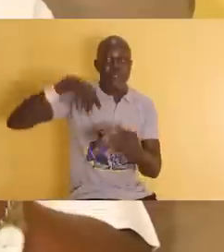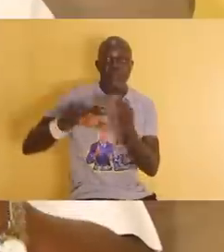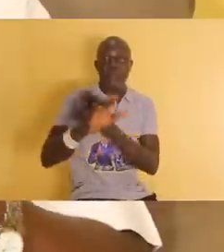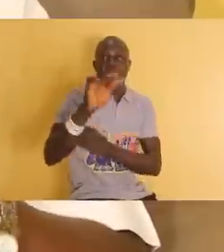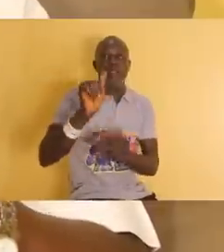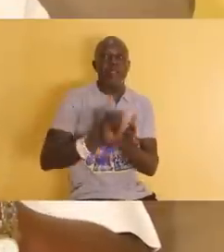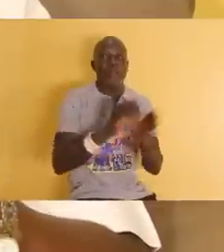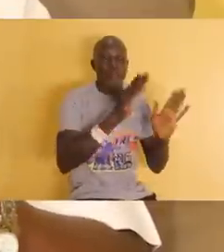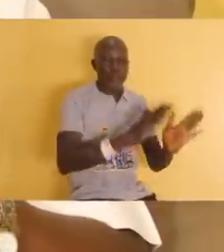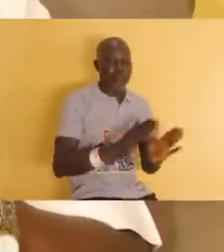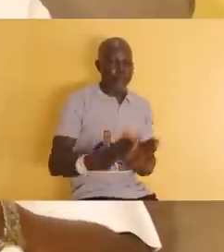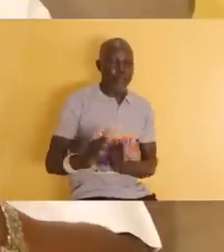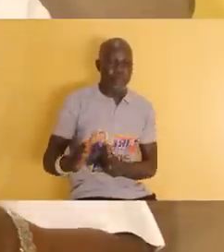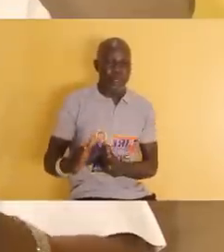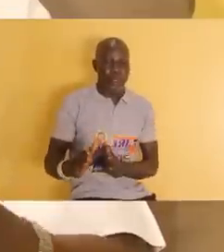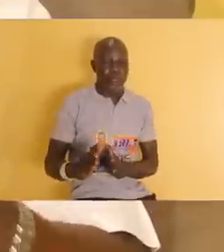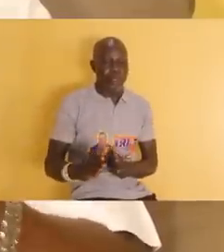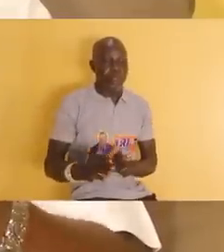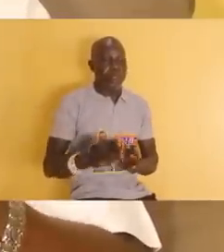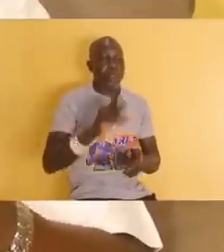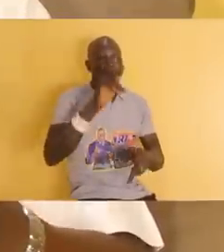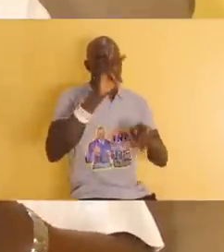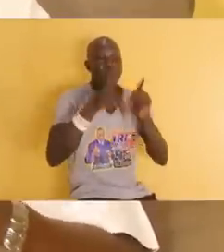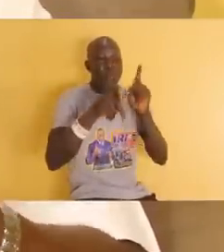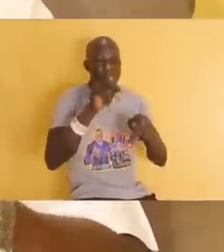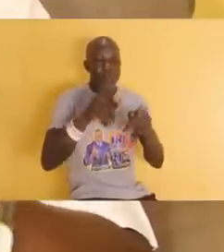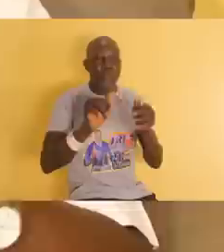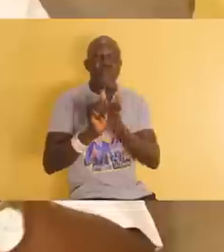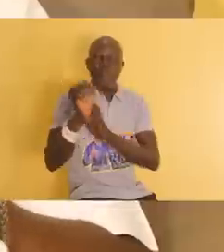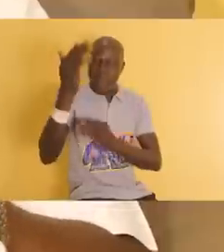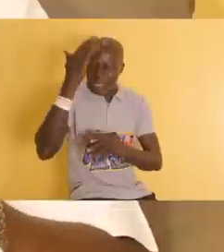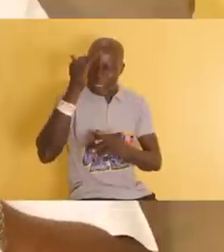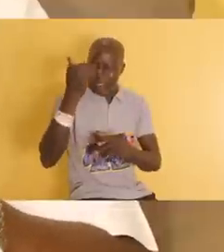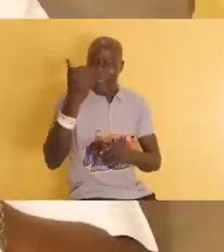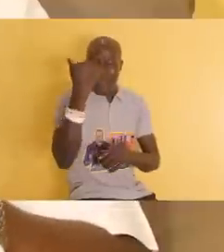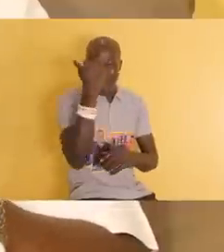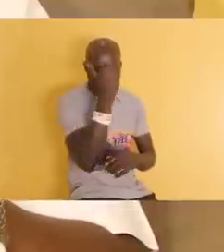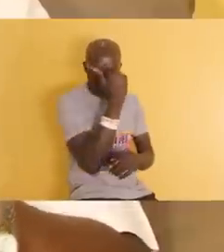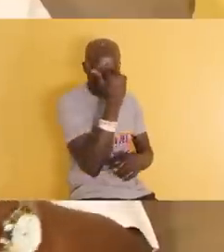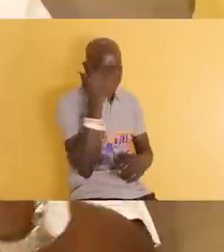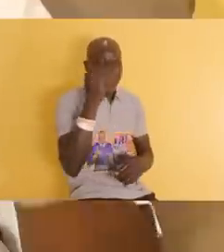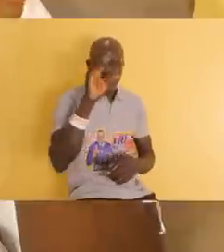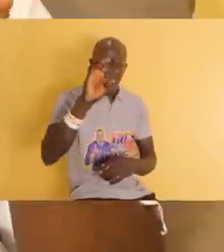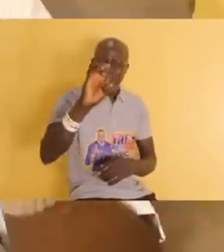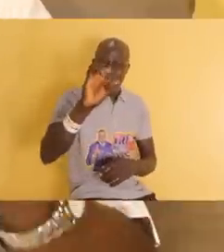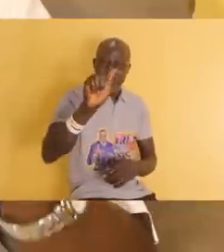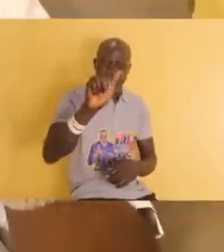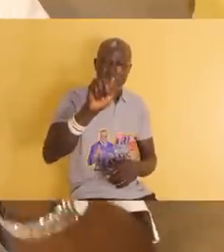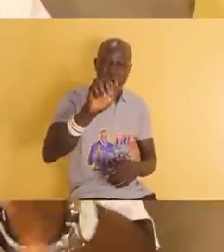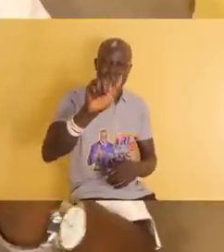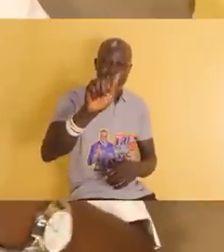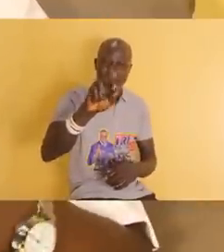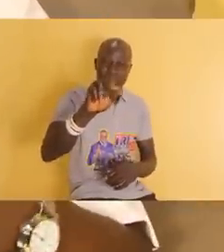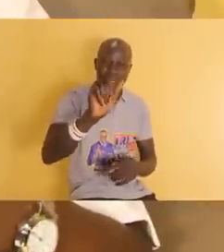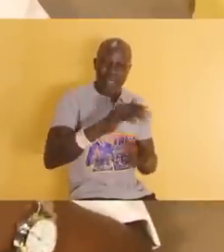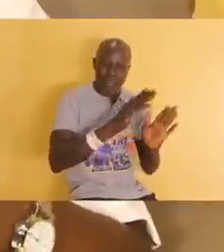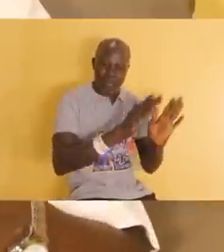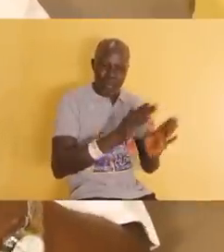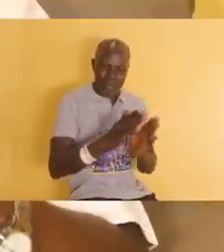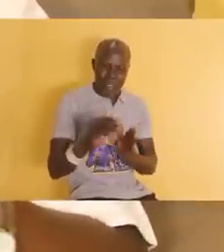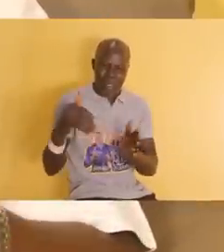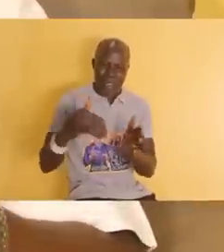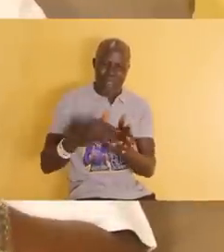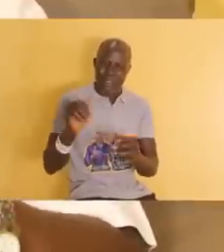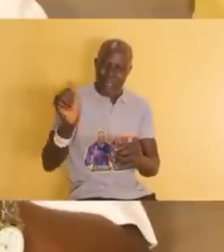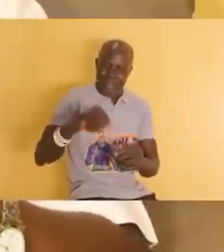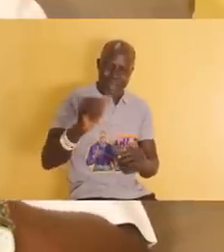tún múra báyìí. Àwọn tí wọ́n bá wọ̀ fún wọn ní cataract lójú. Àti tún múra lọ́wọ́ lọ́wọ́. Bẹ́ẹ̀